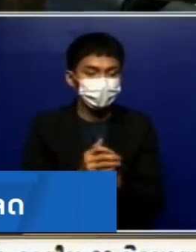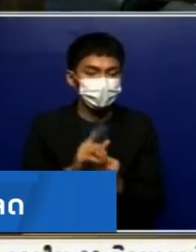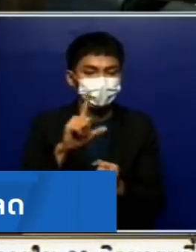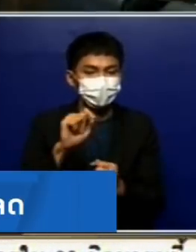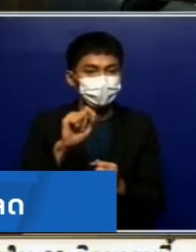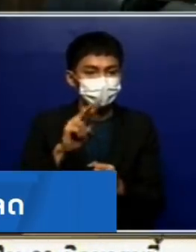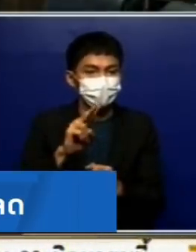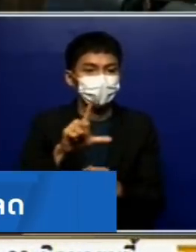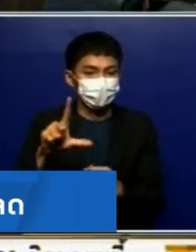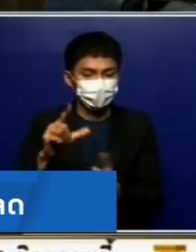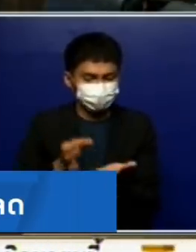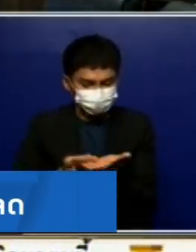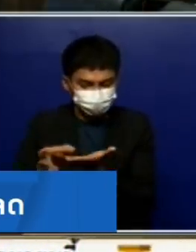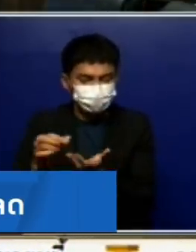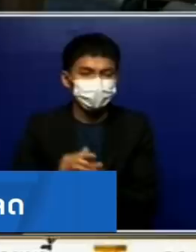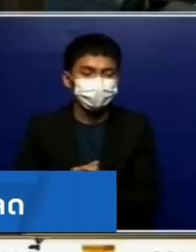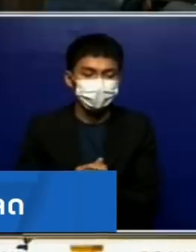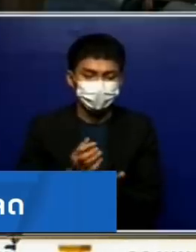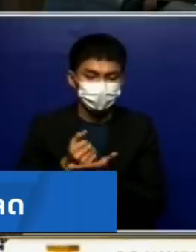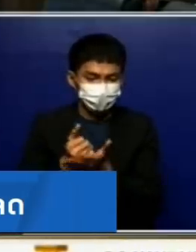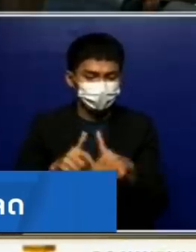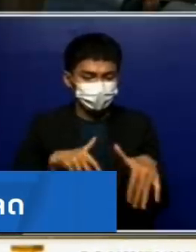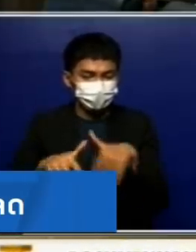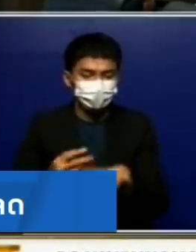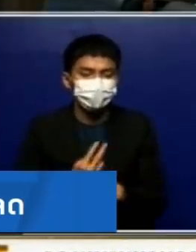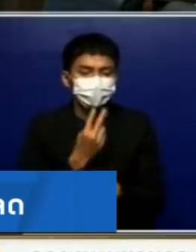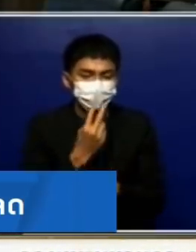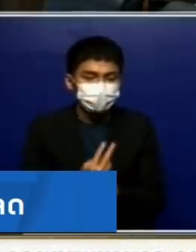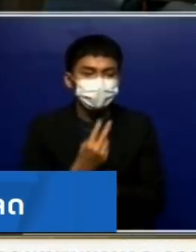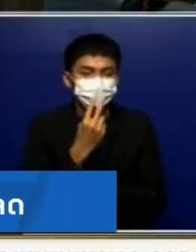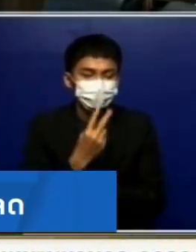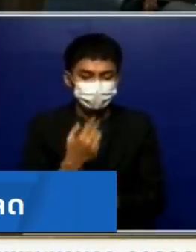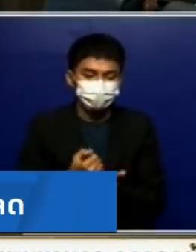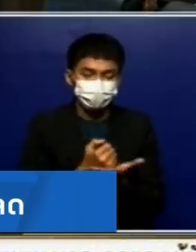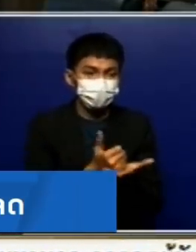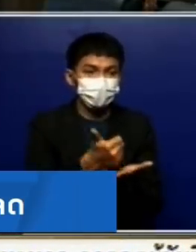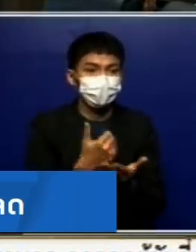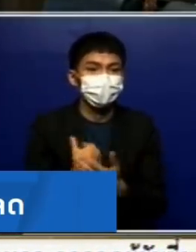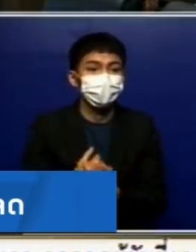สามารถเอามาช่วยชีวิตประชาชนที่หายใจเหนื่อยหอบอยู่ตรงหน้าได้ถึง